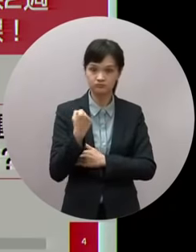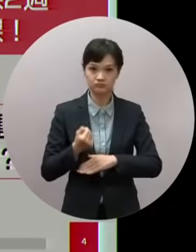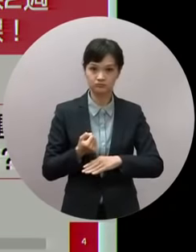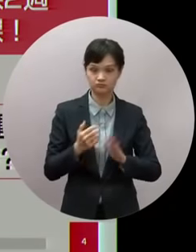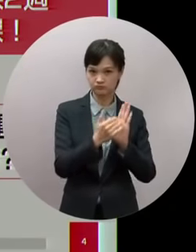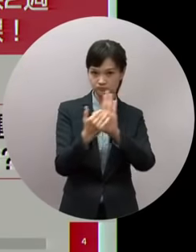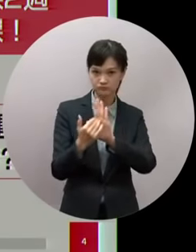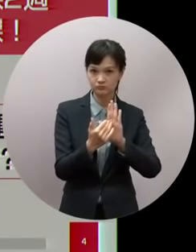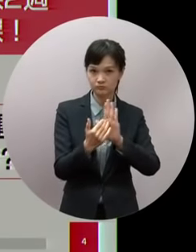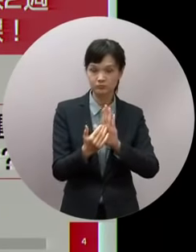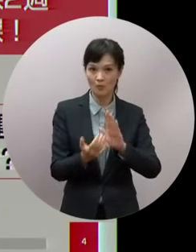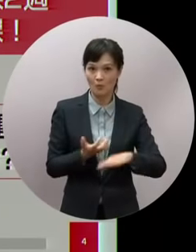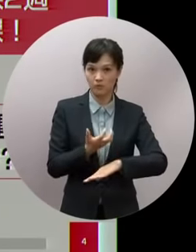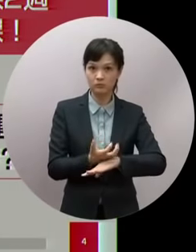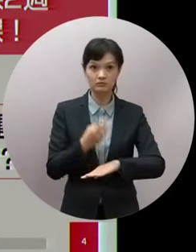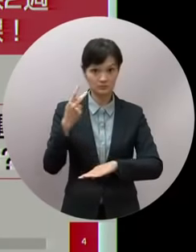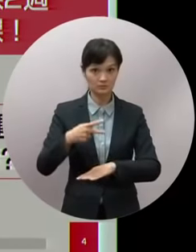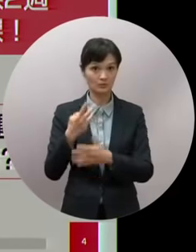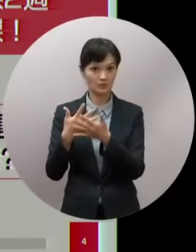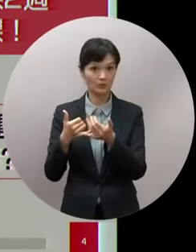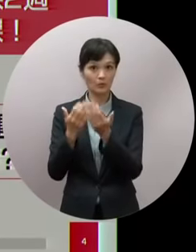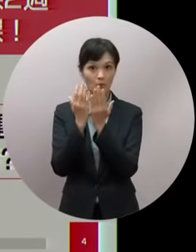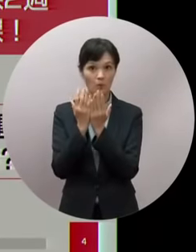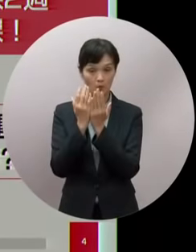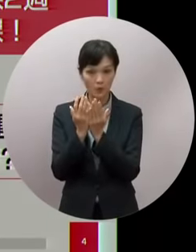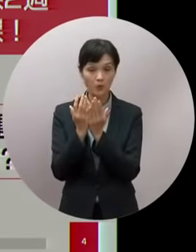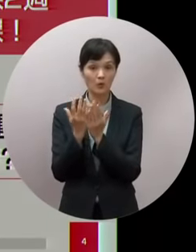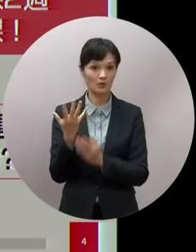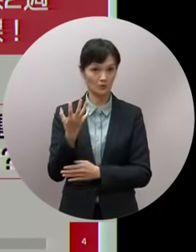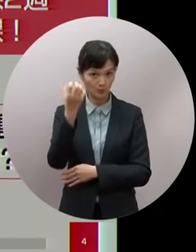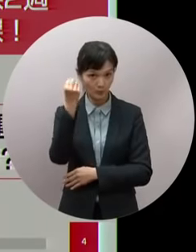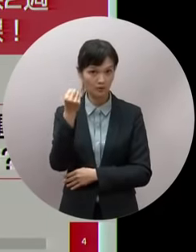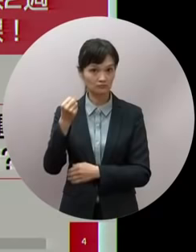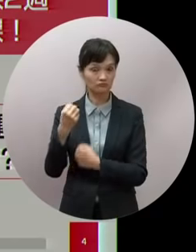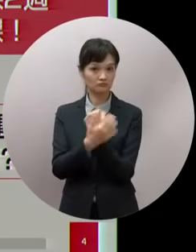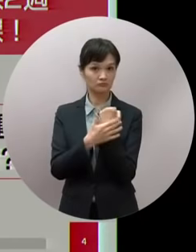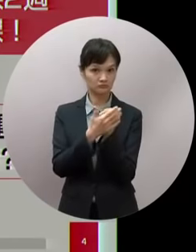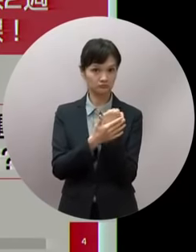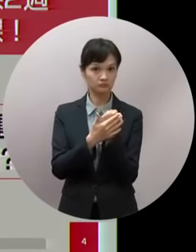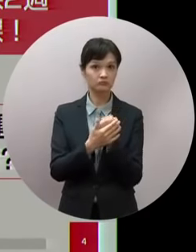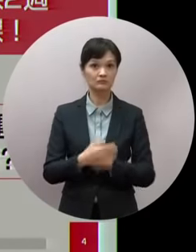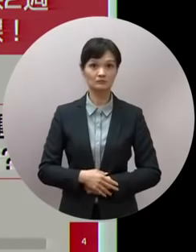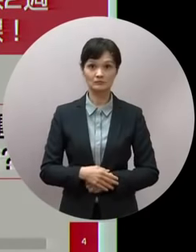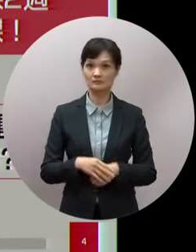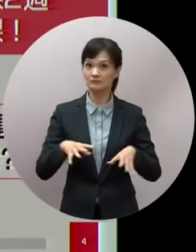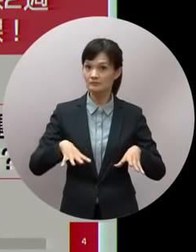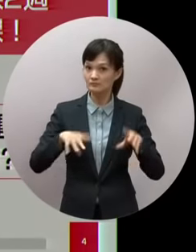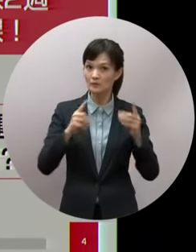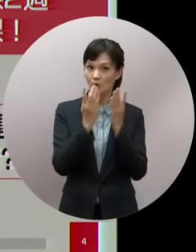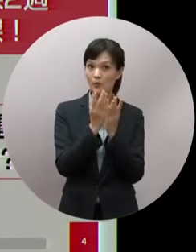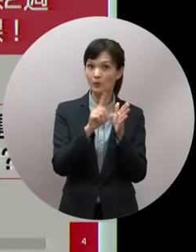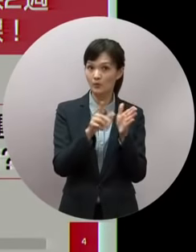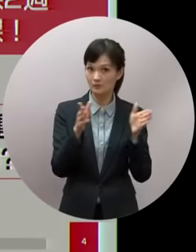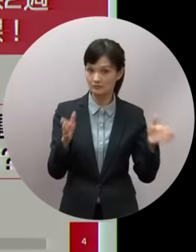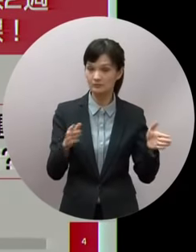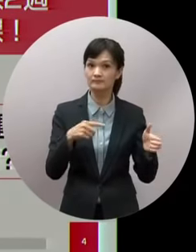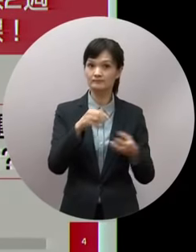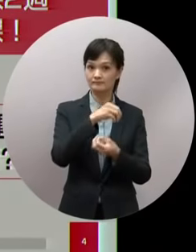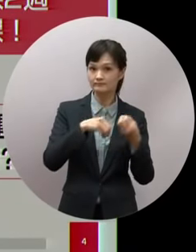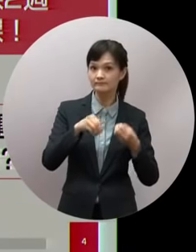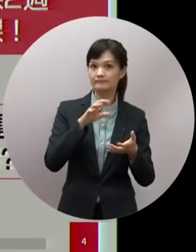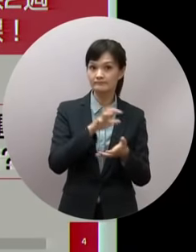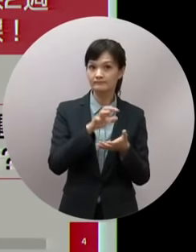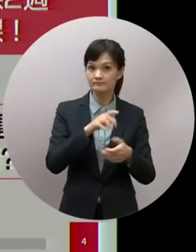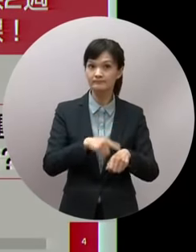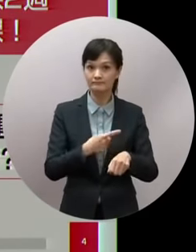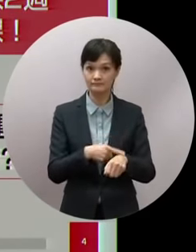不断的捍卫学生的受教权，所以我们开学时程做了弹性的调整，我们有防疫照顾假